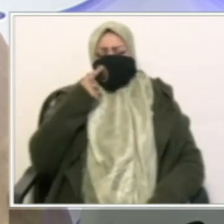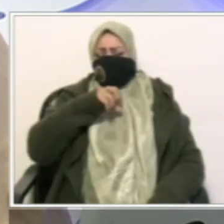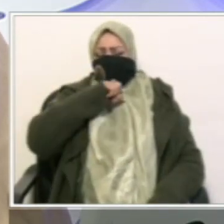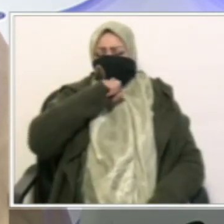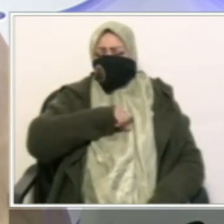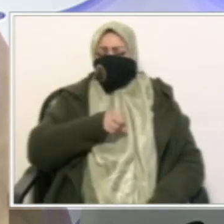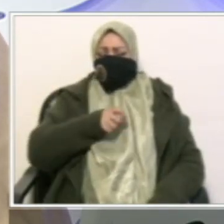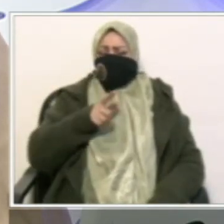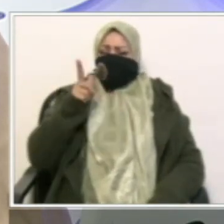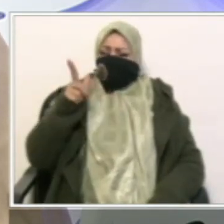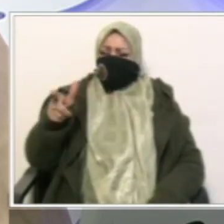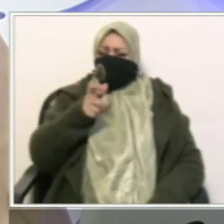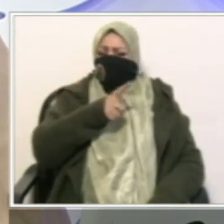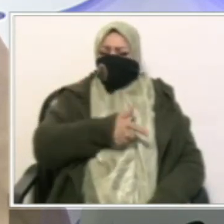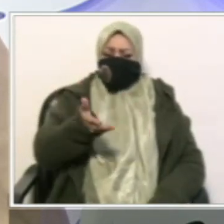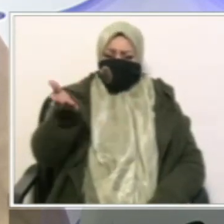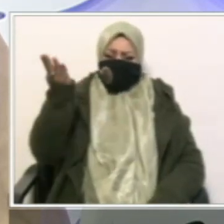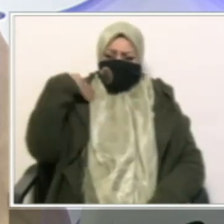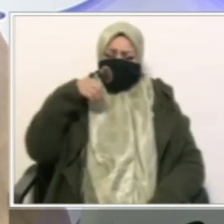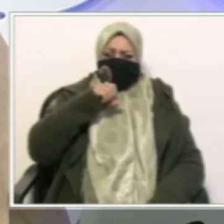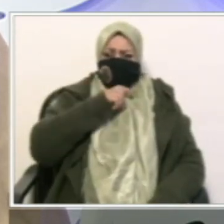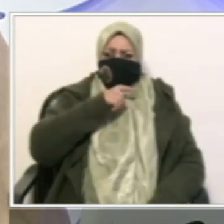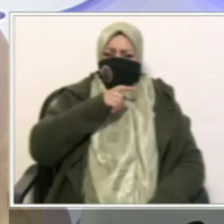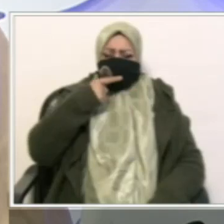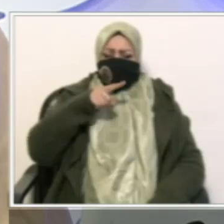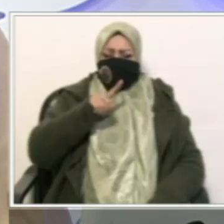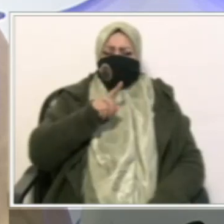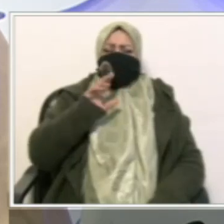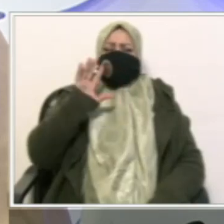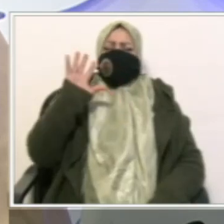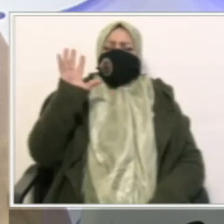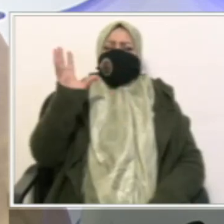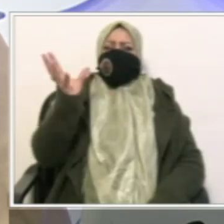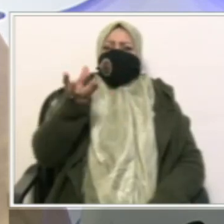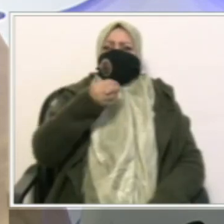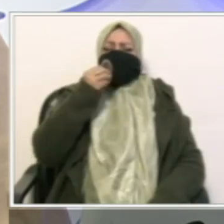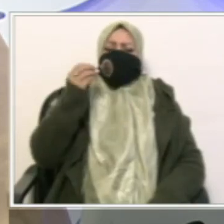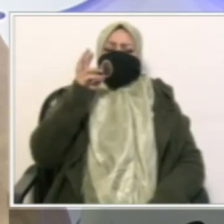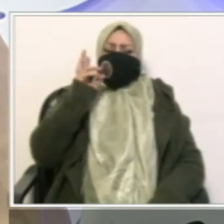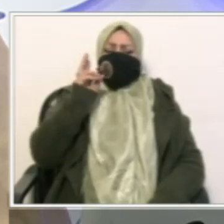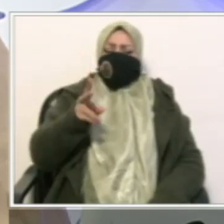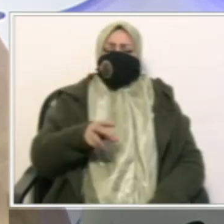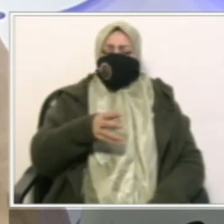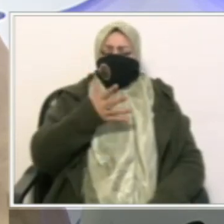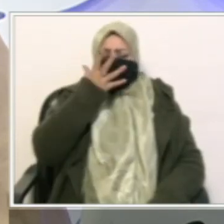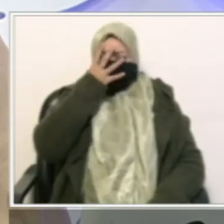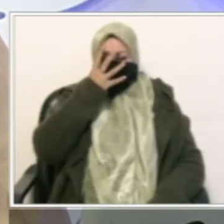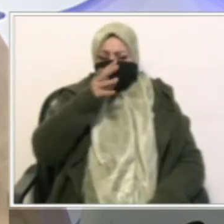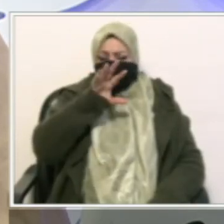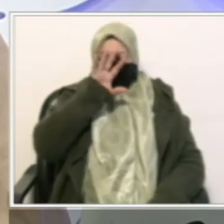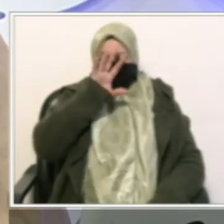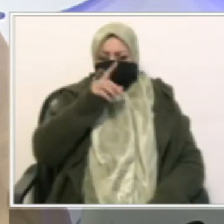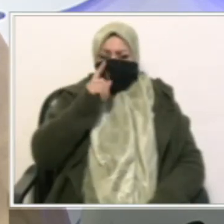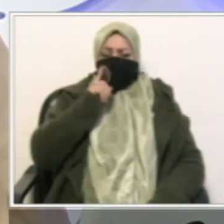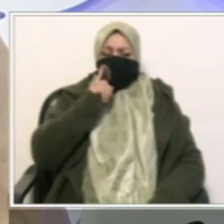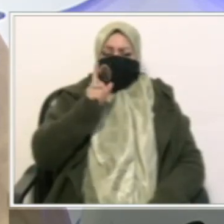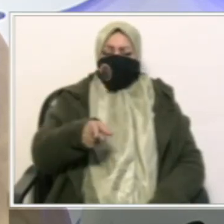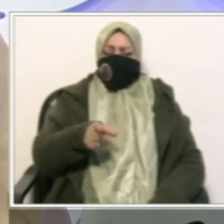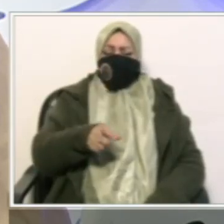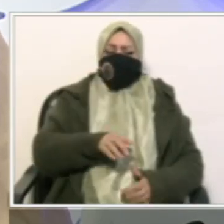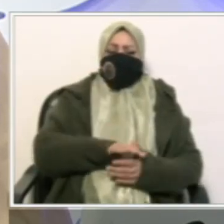حتى لام عليه المنافقون من أمثالكم وقالوا كيف تحرق البساتين، فنزل قول الله عز وجل